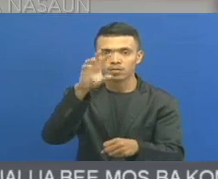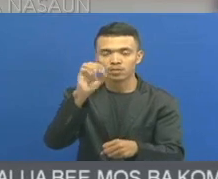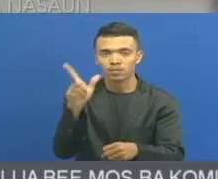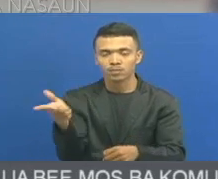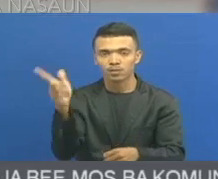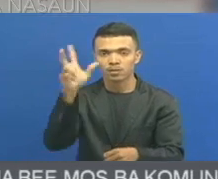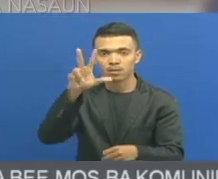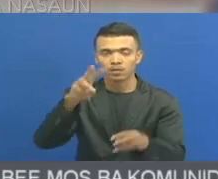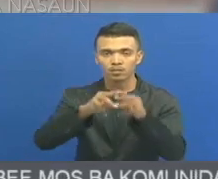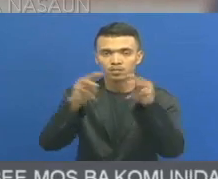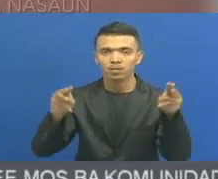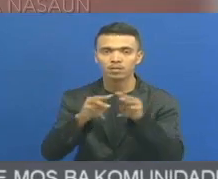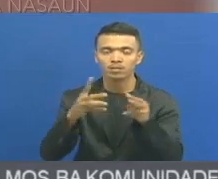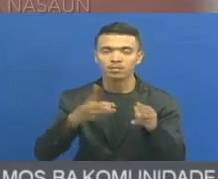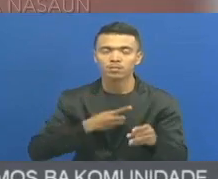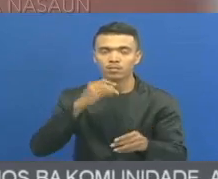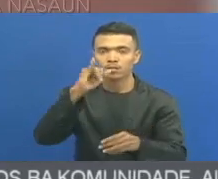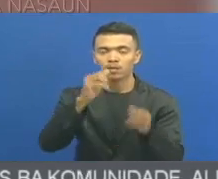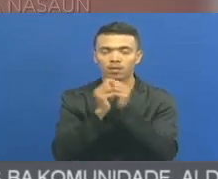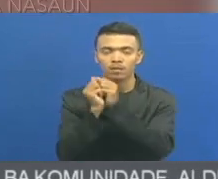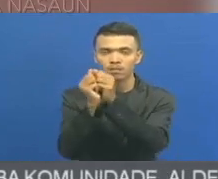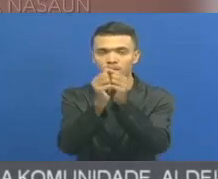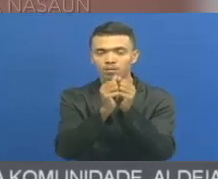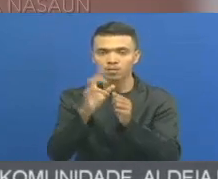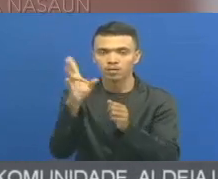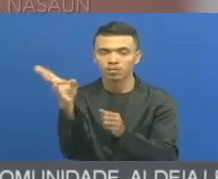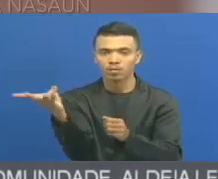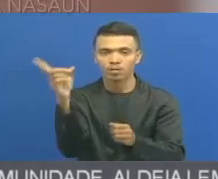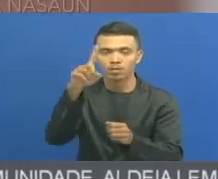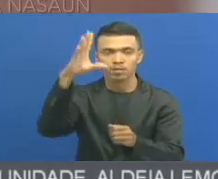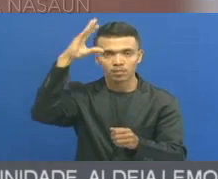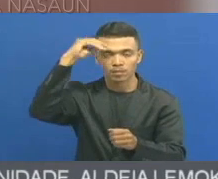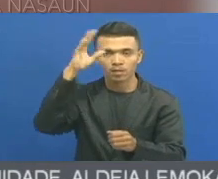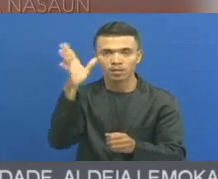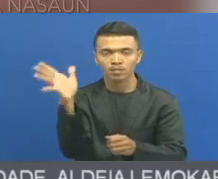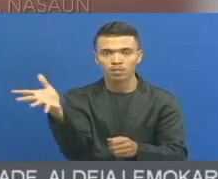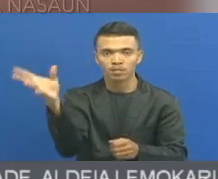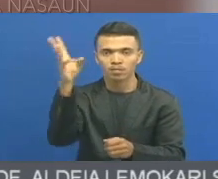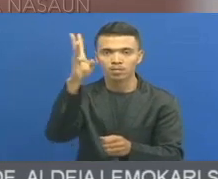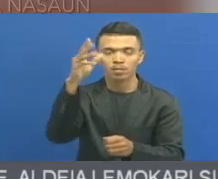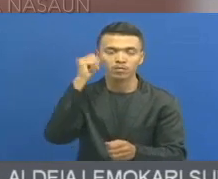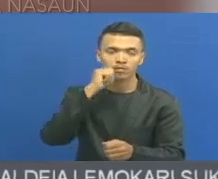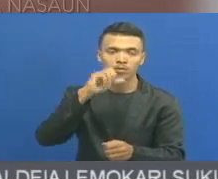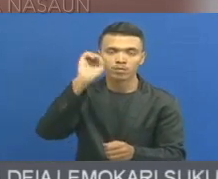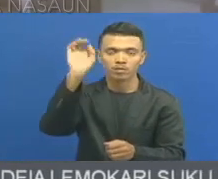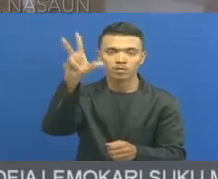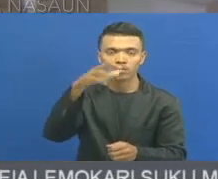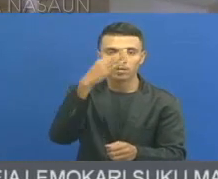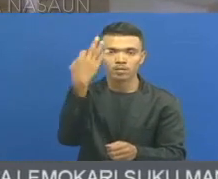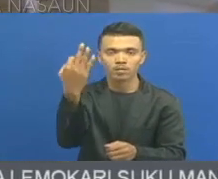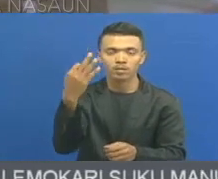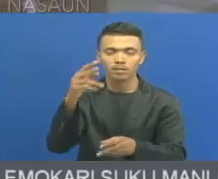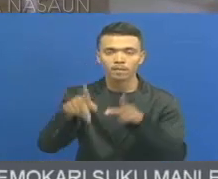tolu ya municipio di liha motu kitunulu resenida kompostu si mane limanulu resenen feto sanulu resen sia